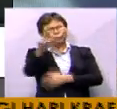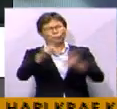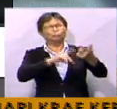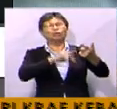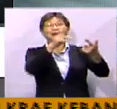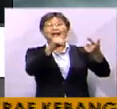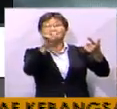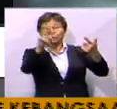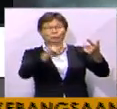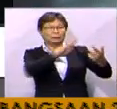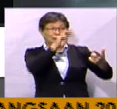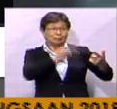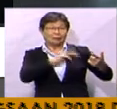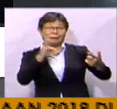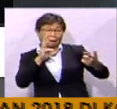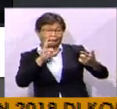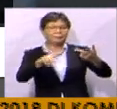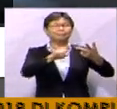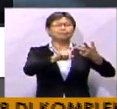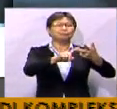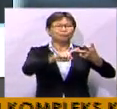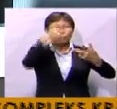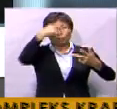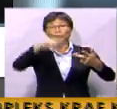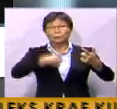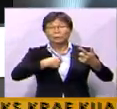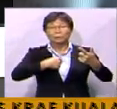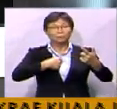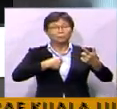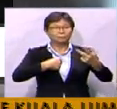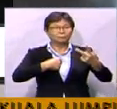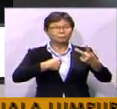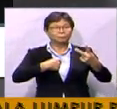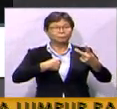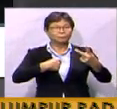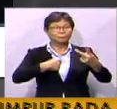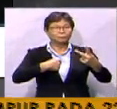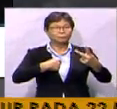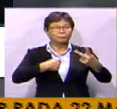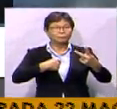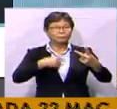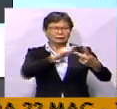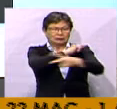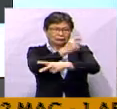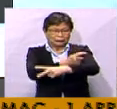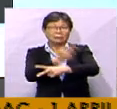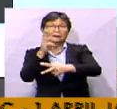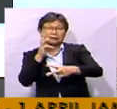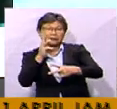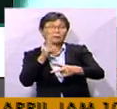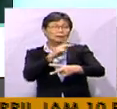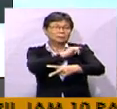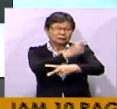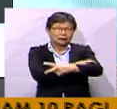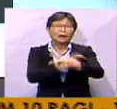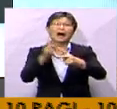Kementerian Air untuk saya tenaga kereta, tenaga telekom dan